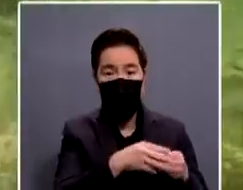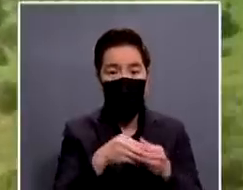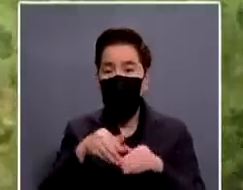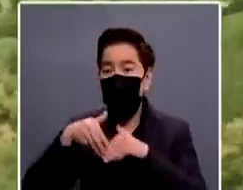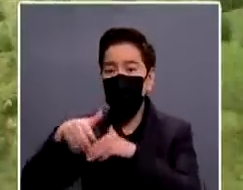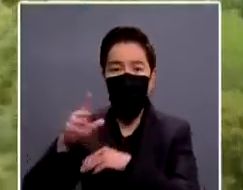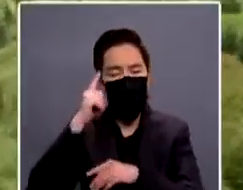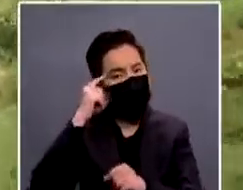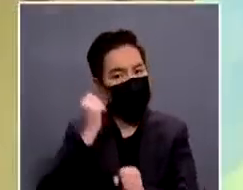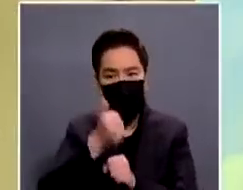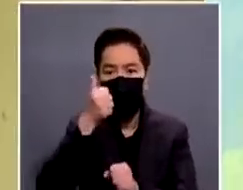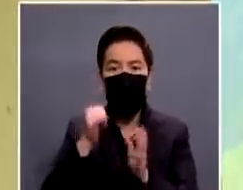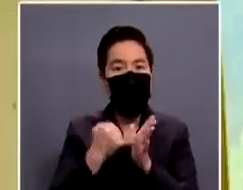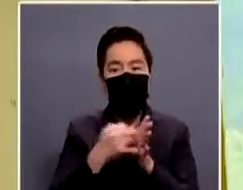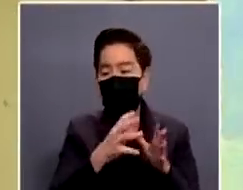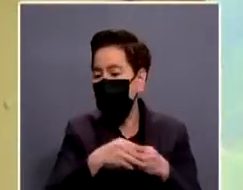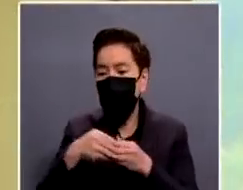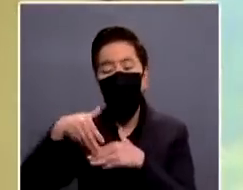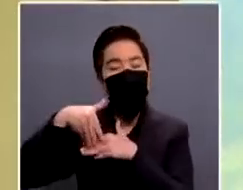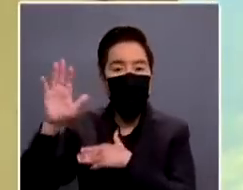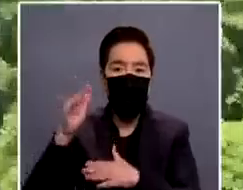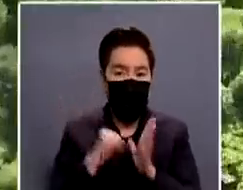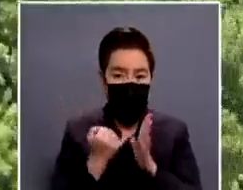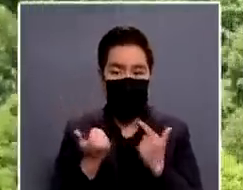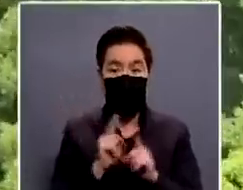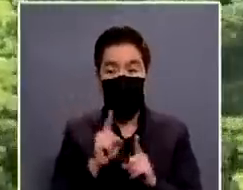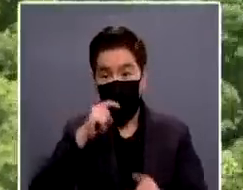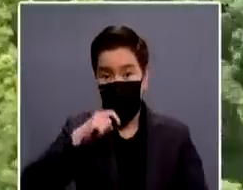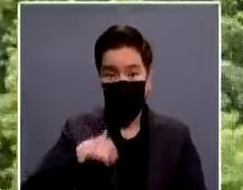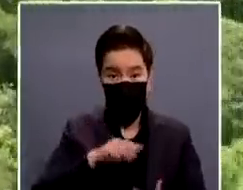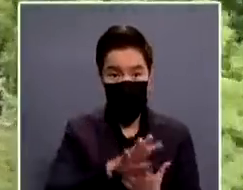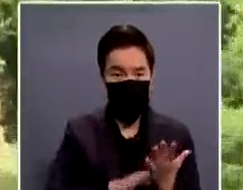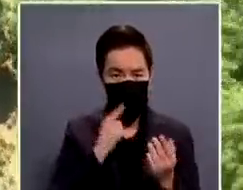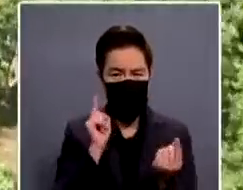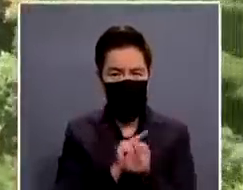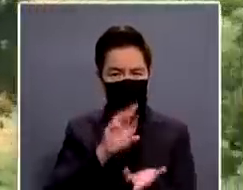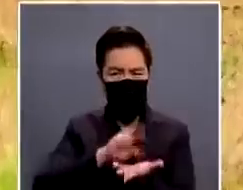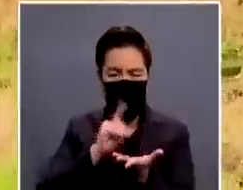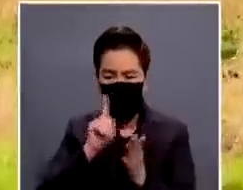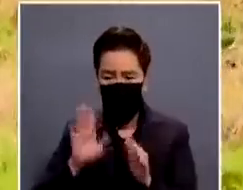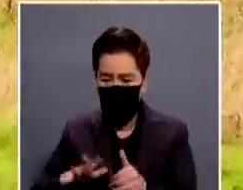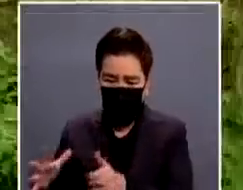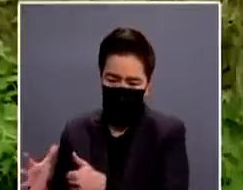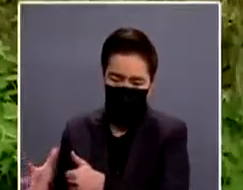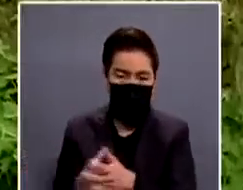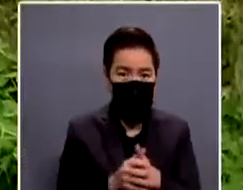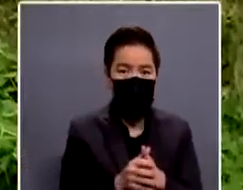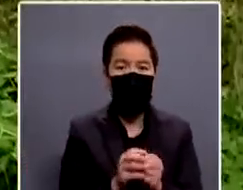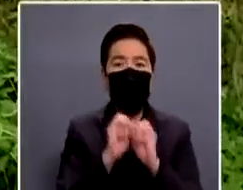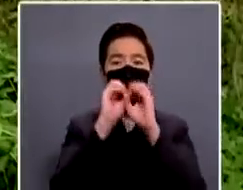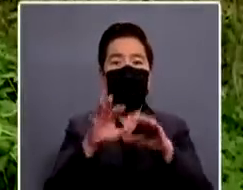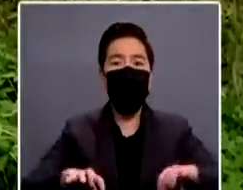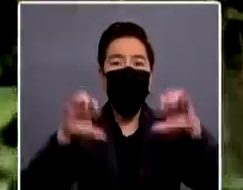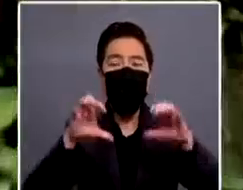ที่สามารถทำได้โดยง่ายค่ะแล้วก็ที่ผ่านมาเนี่ยประเทศไทยนะคะไม่เคยพบข้อมูลเรื่องของการลักพาตัวเด็กเพื่อไปบูชายัญ